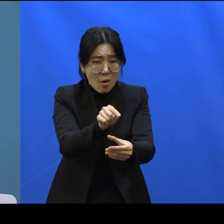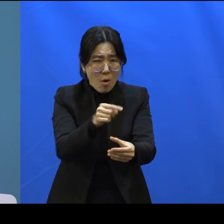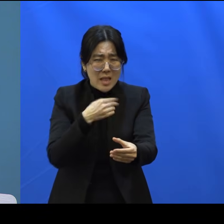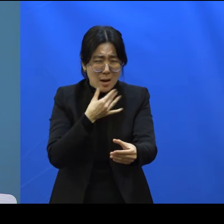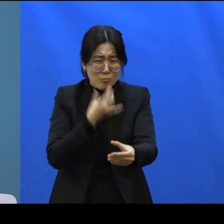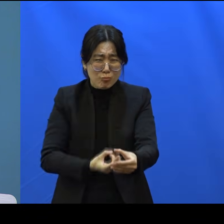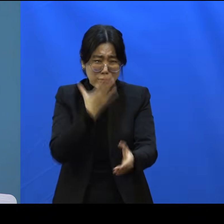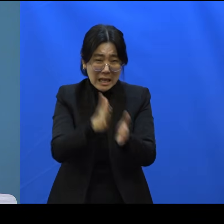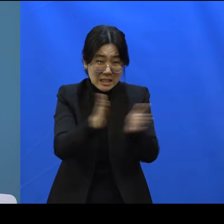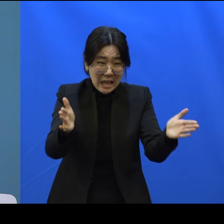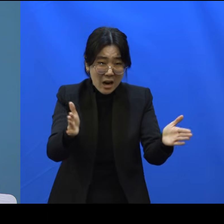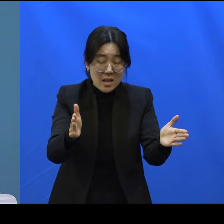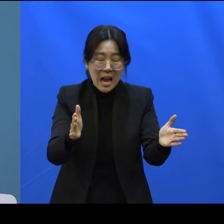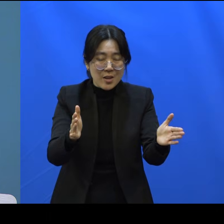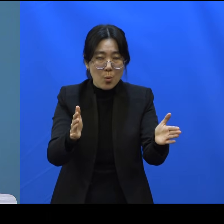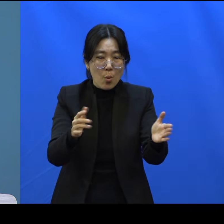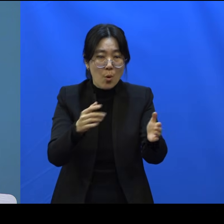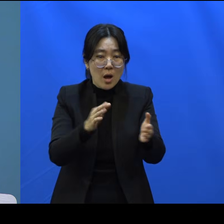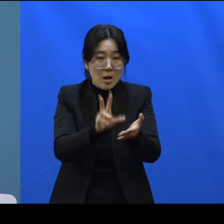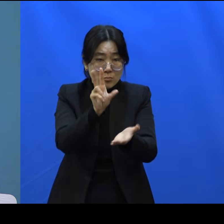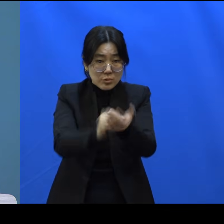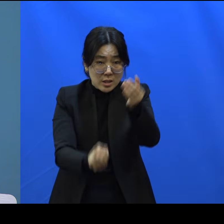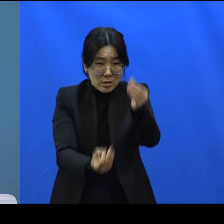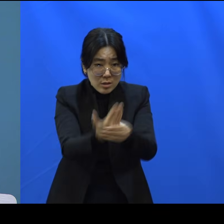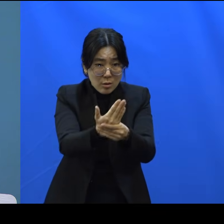일. 우연한 일은 없어요.